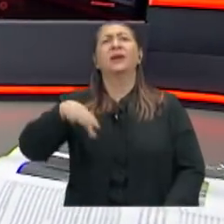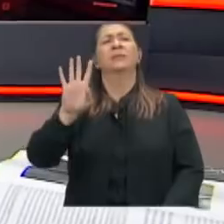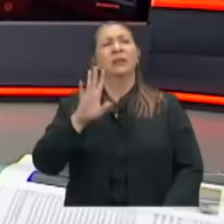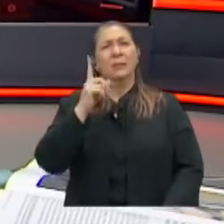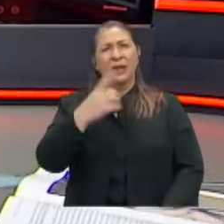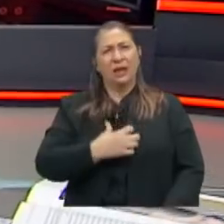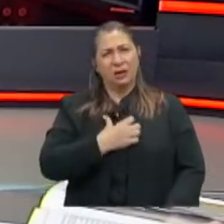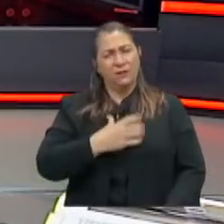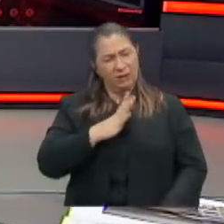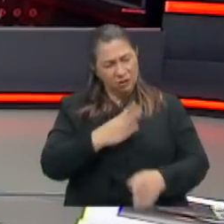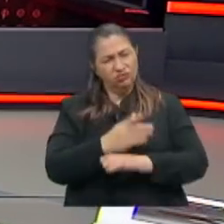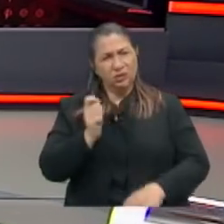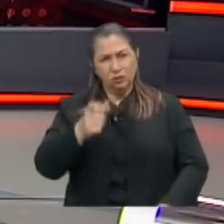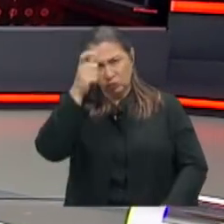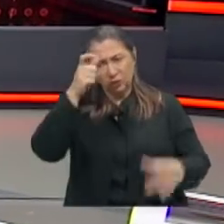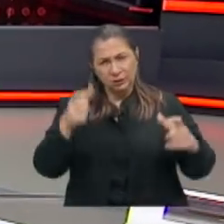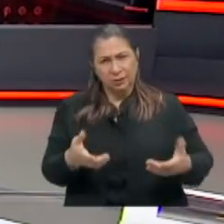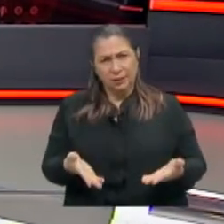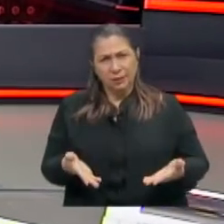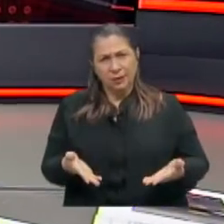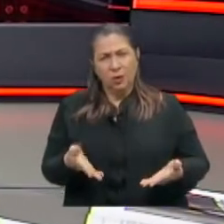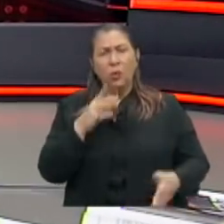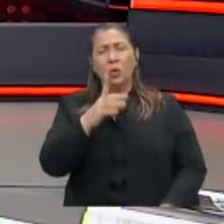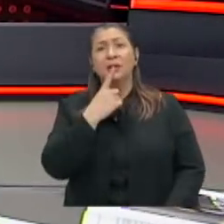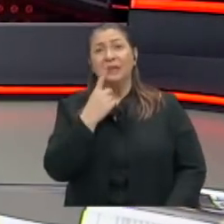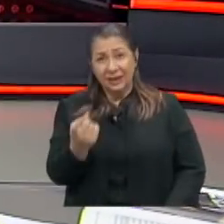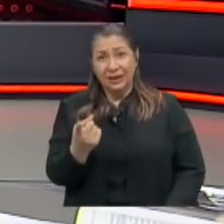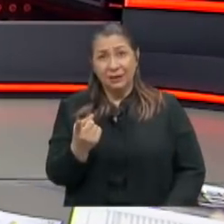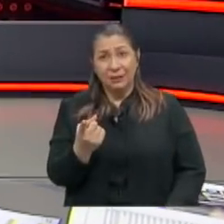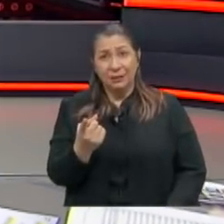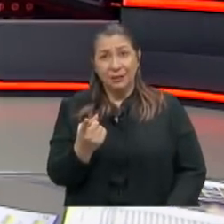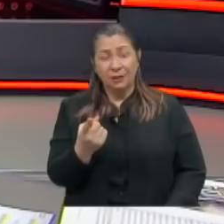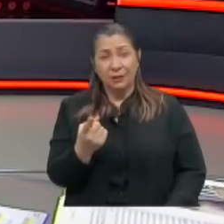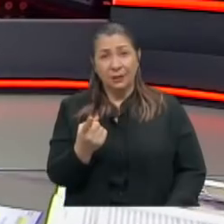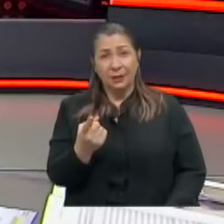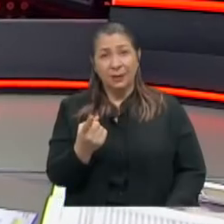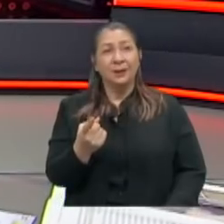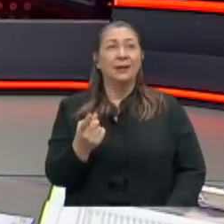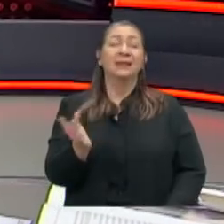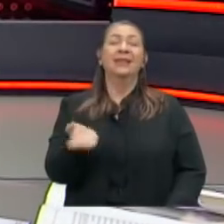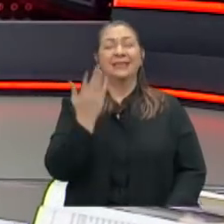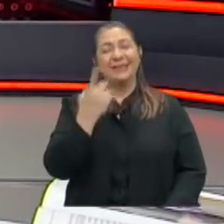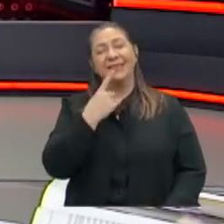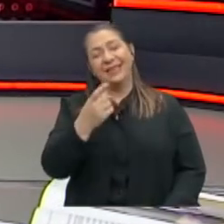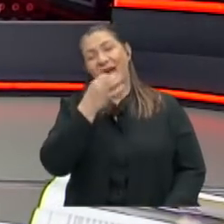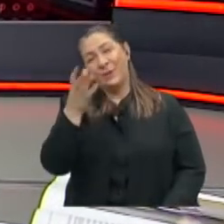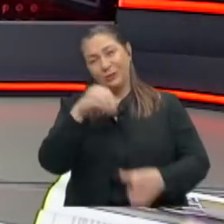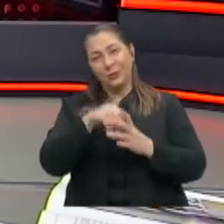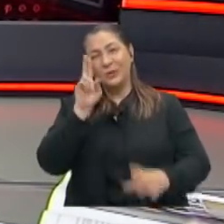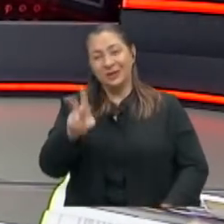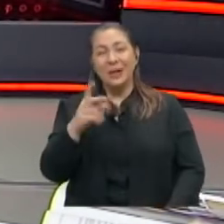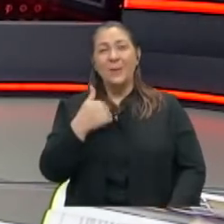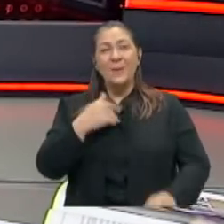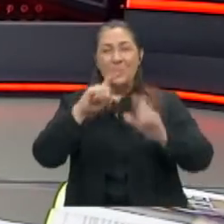dair bir kaygım var gerçekten ülkede. O da dedi ki, neyse dediğini haberde göreceksiniz.